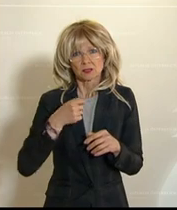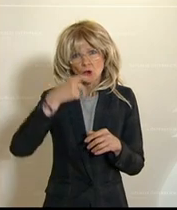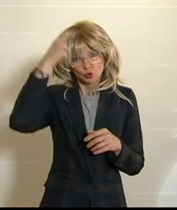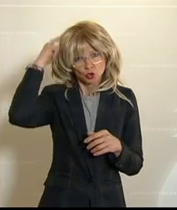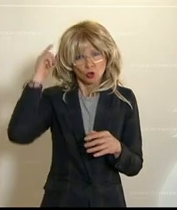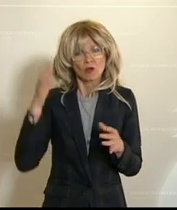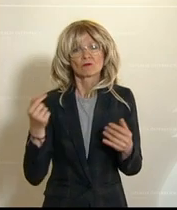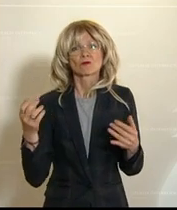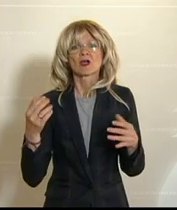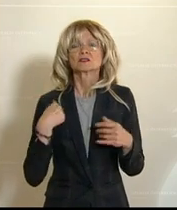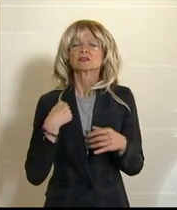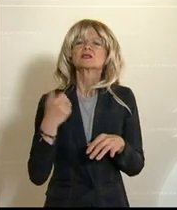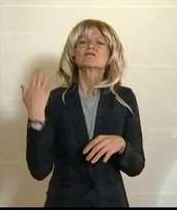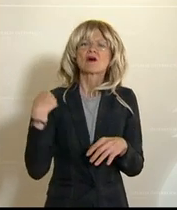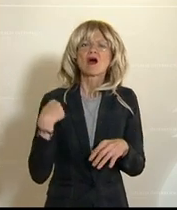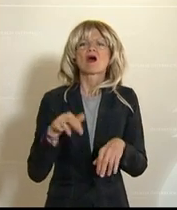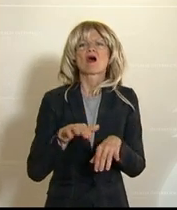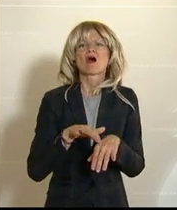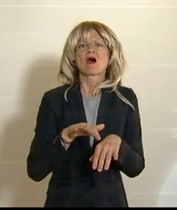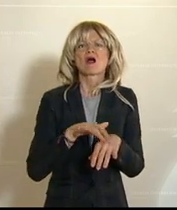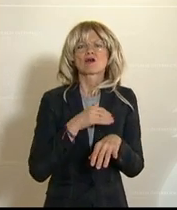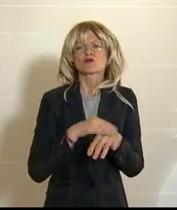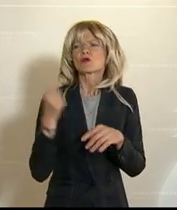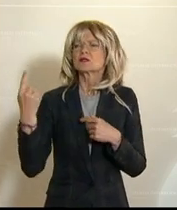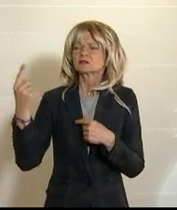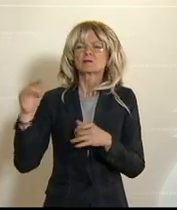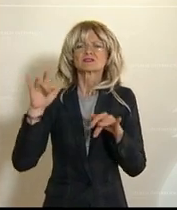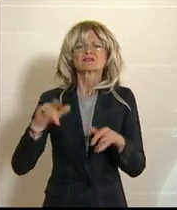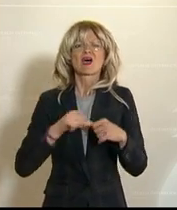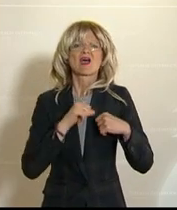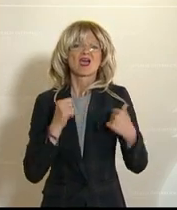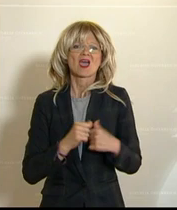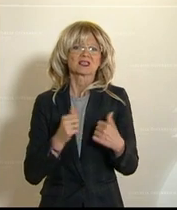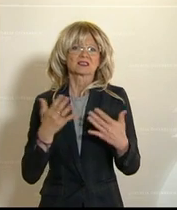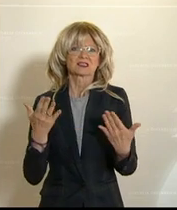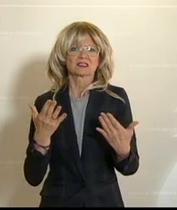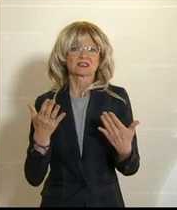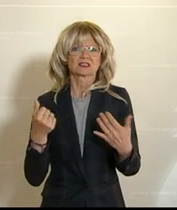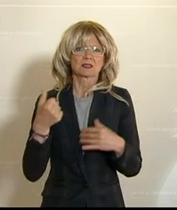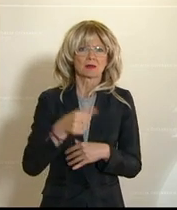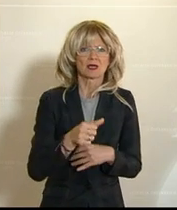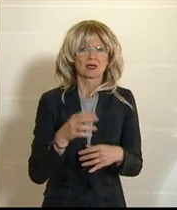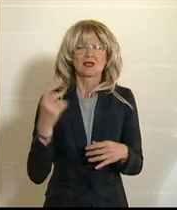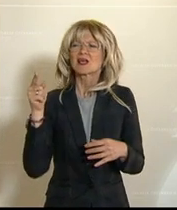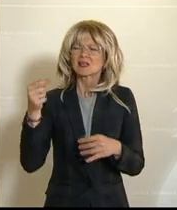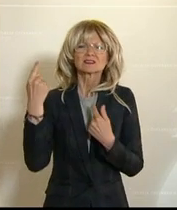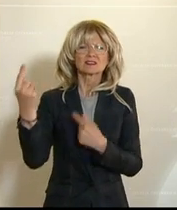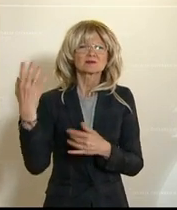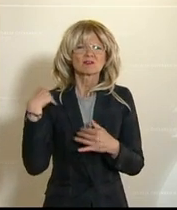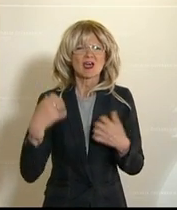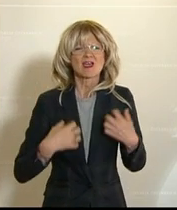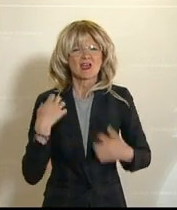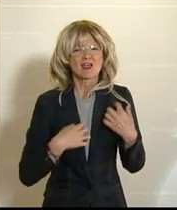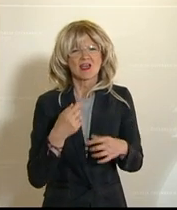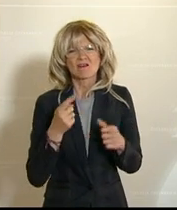Herz dabei. Und den hat es geärgert. Jeder Arbeitslose, jeder Sozialfall, alles an Problemen. Und das waren nur relativ gute